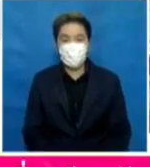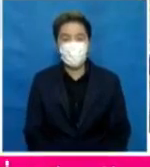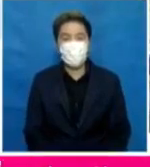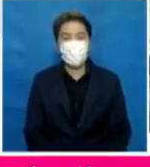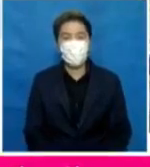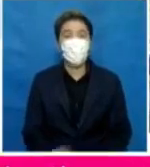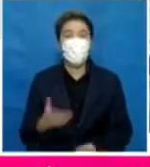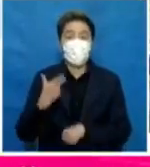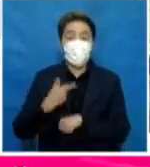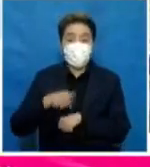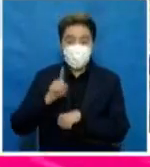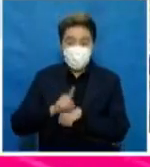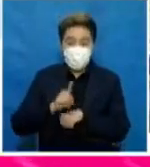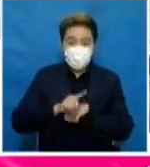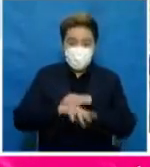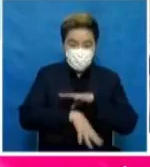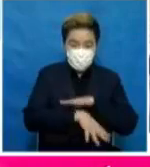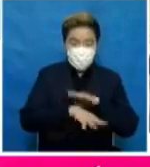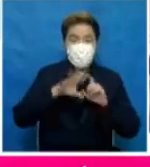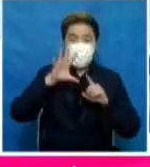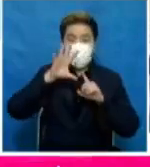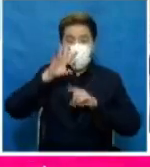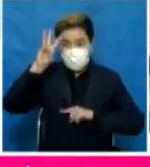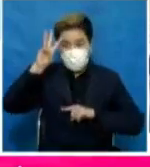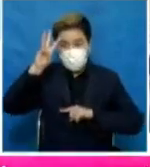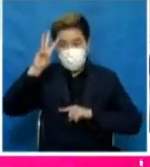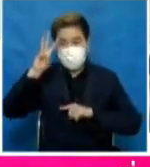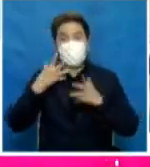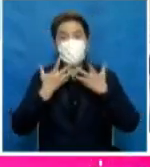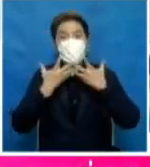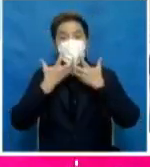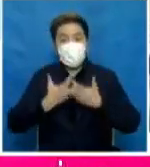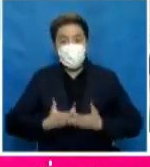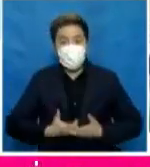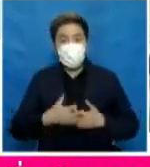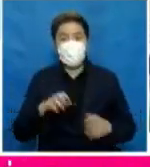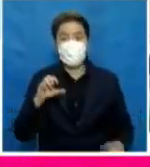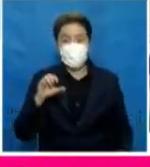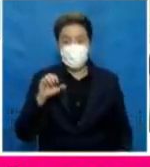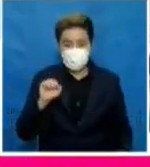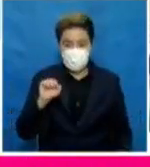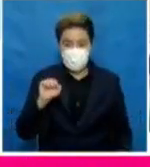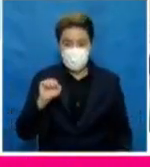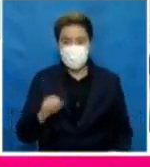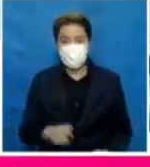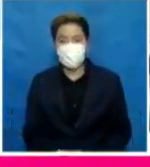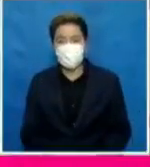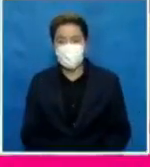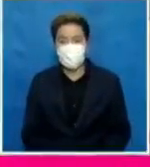ประธานกรรมการสุ่มจับลูกบอลลูกที่6ใช้กับเครื่องออกรางวัลหลักแสน